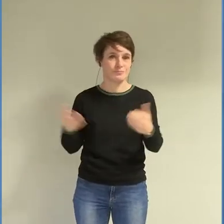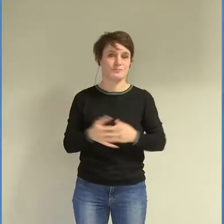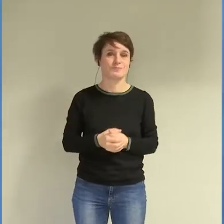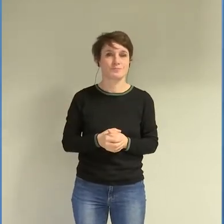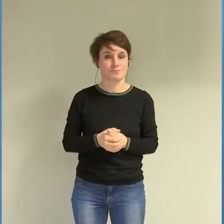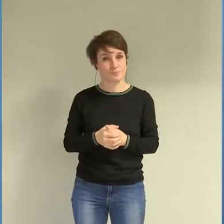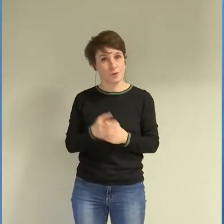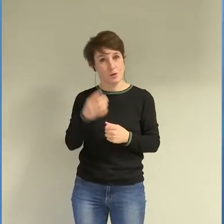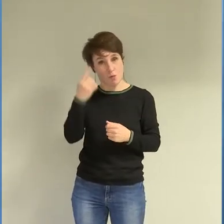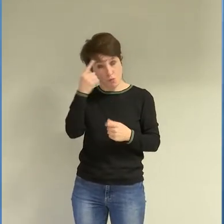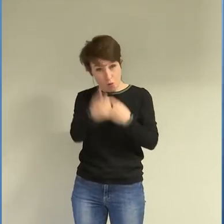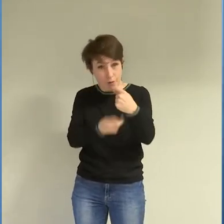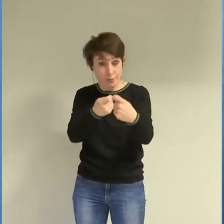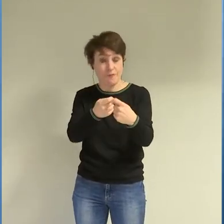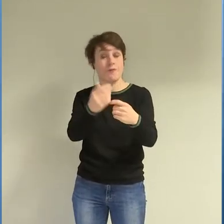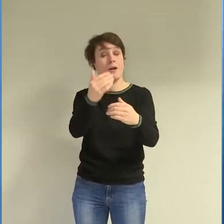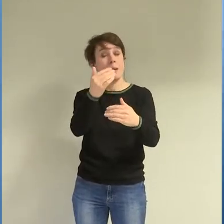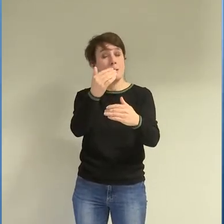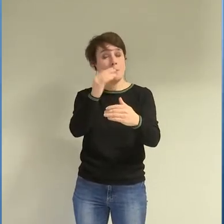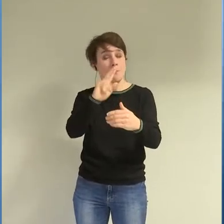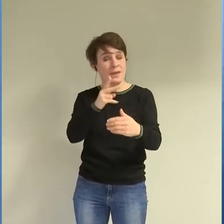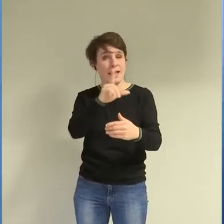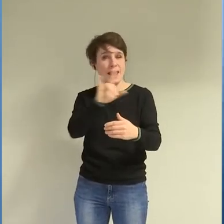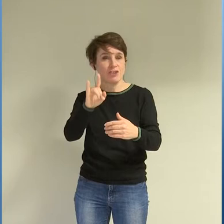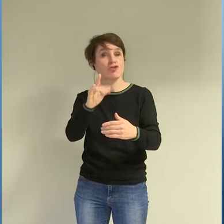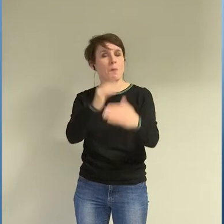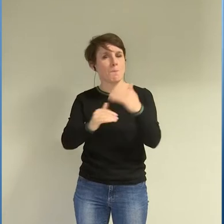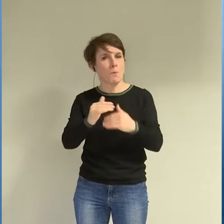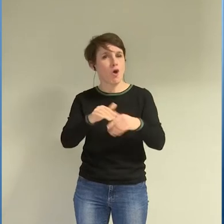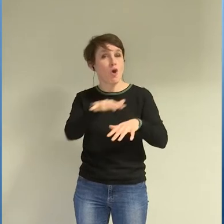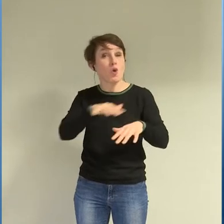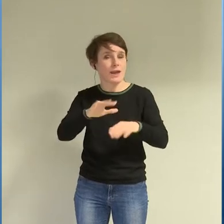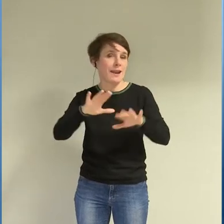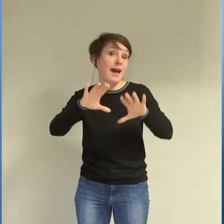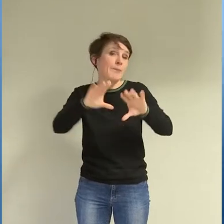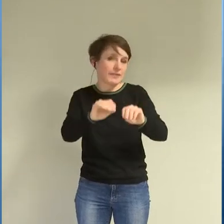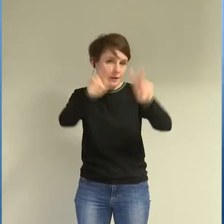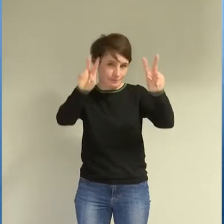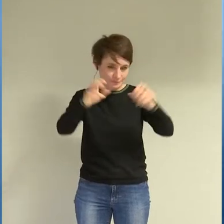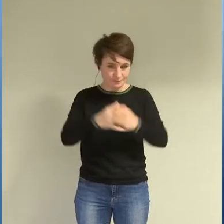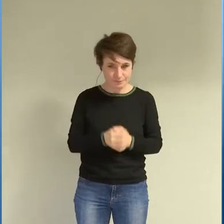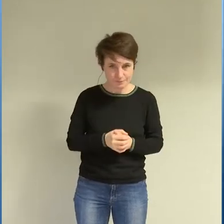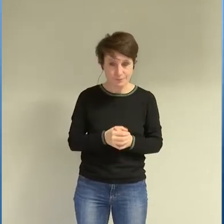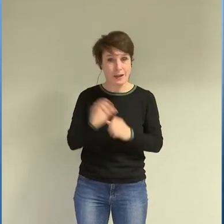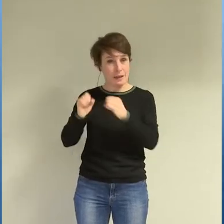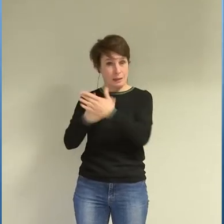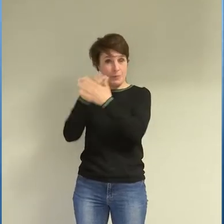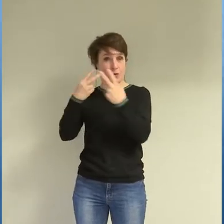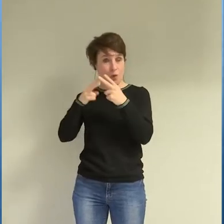le plan local de l'habitat les services de la ville et de la métropole ont travaillé pour construire des outils solides